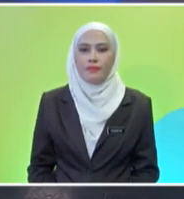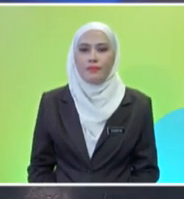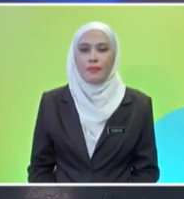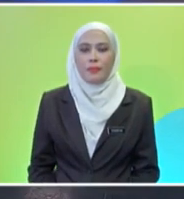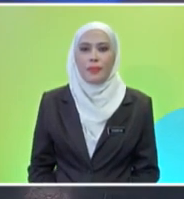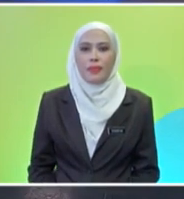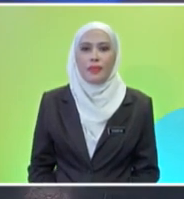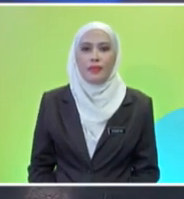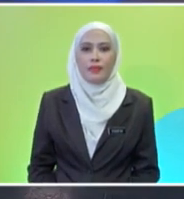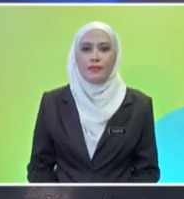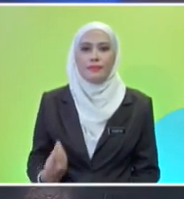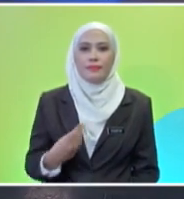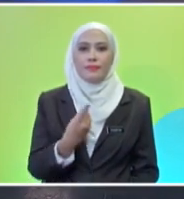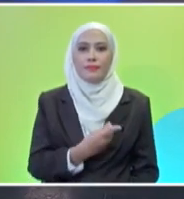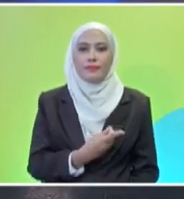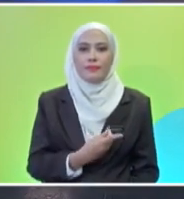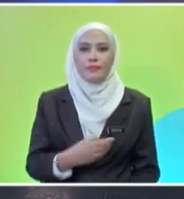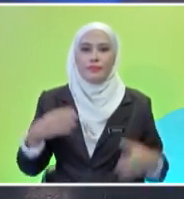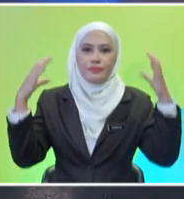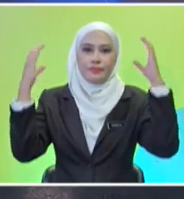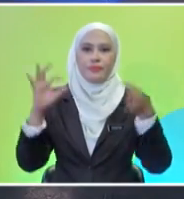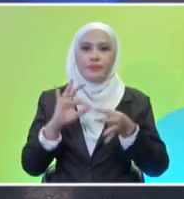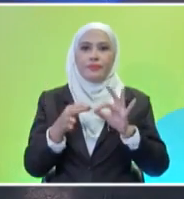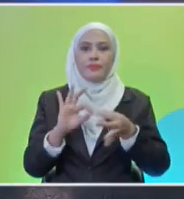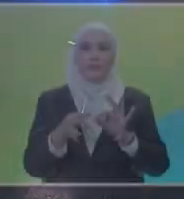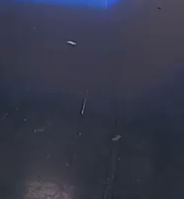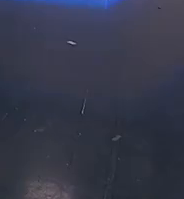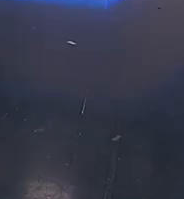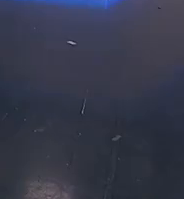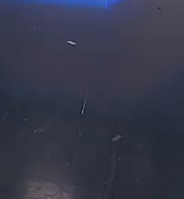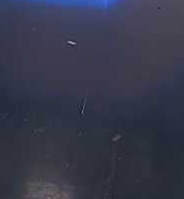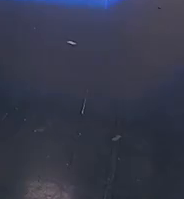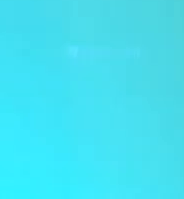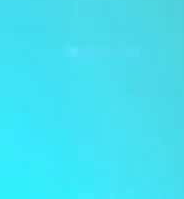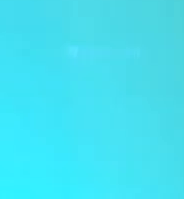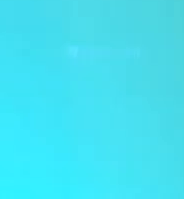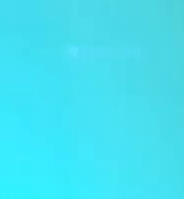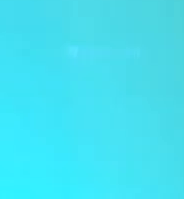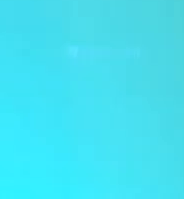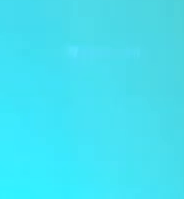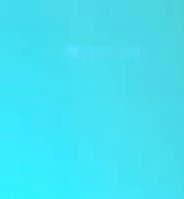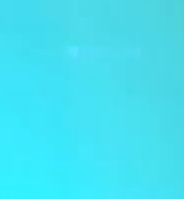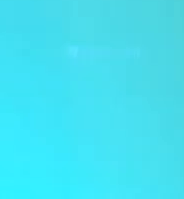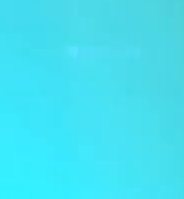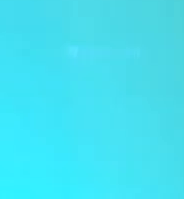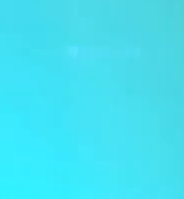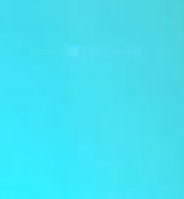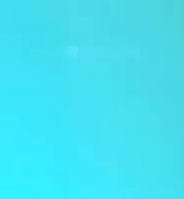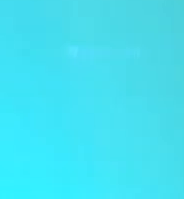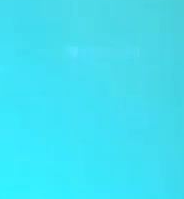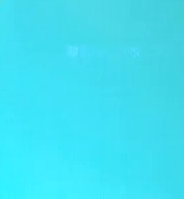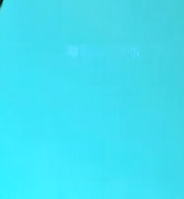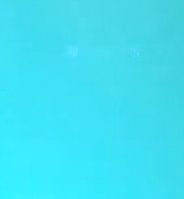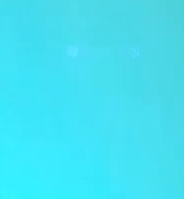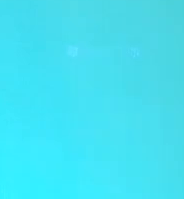kita juga ditemani oleh Cikgu jurobah segitu daripada Escape didikan khas Batu Pahat Joho kita bisa mendengar